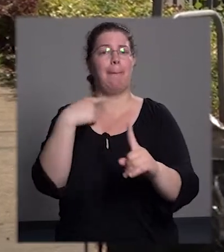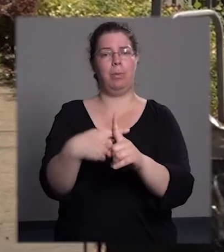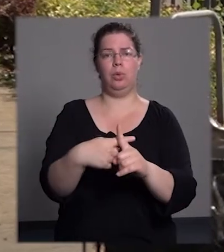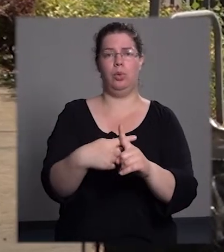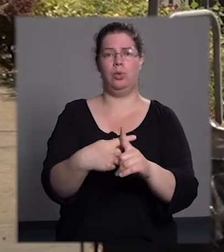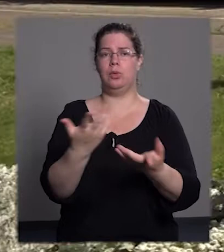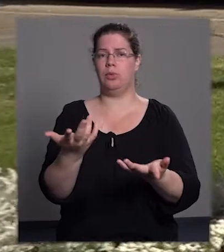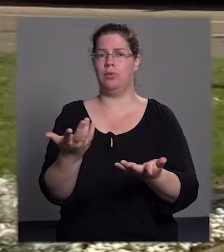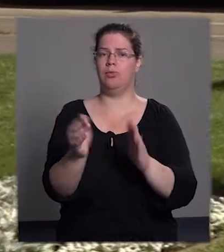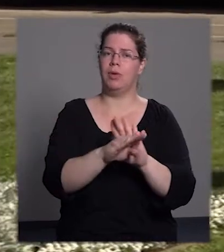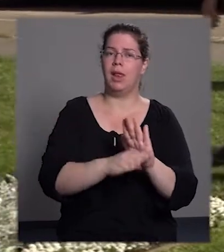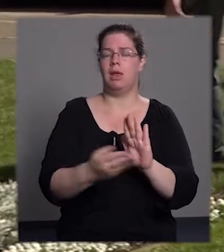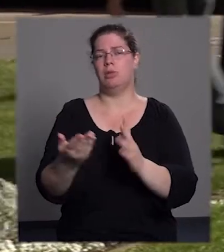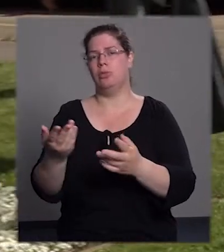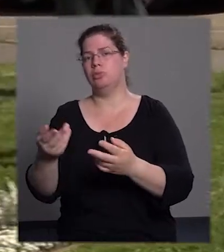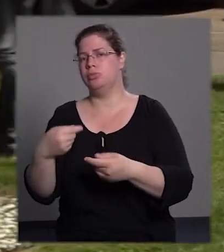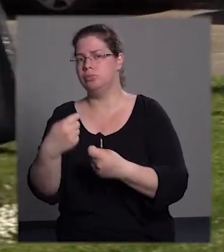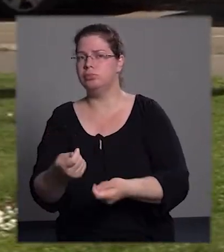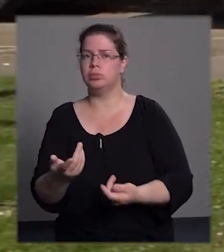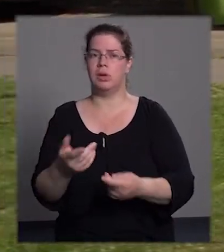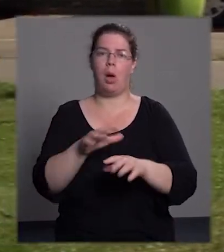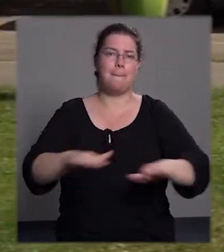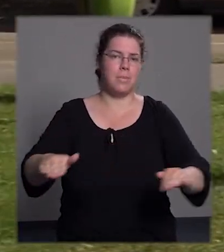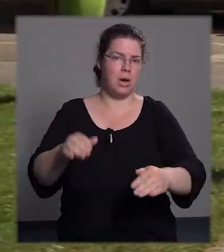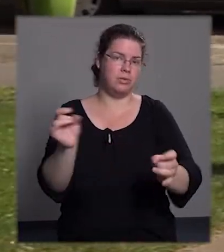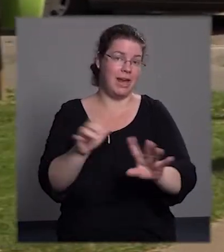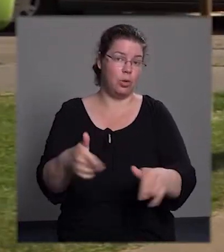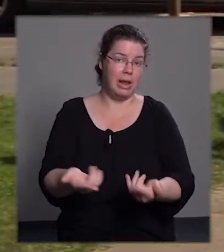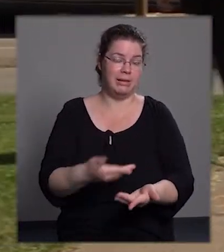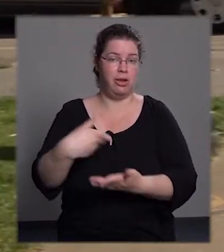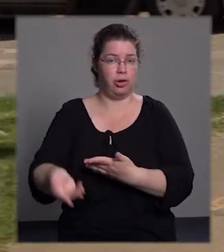itt a padoknak a fertőtlenítésén kívül, van még esetleg?